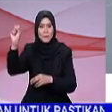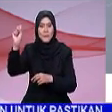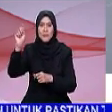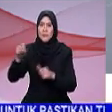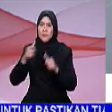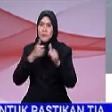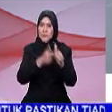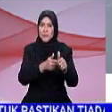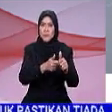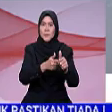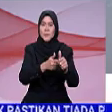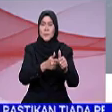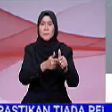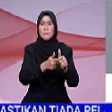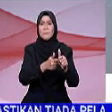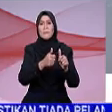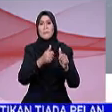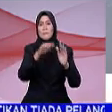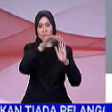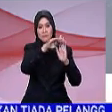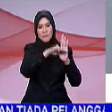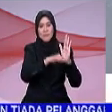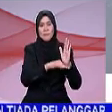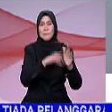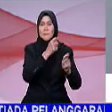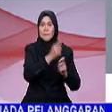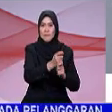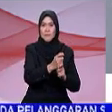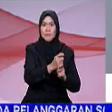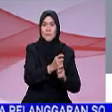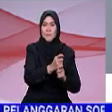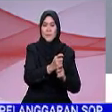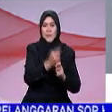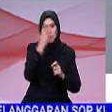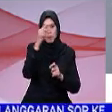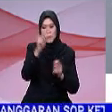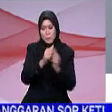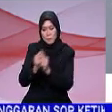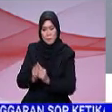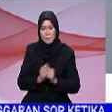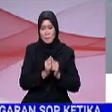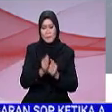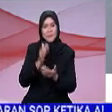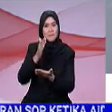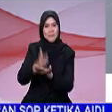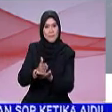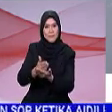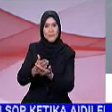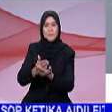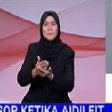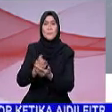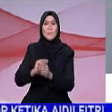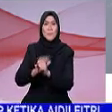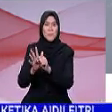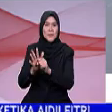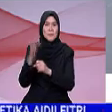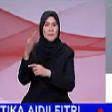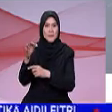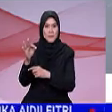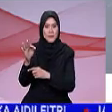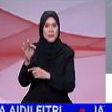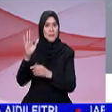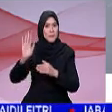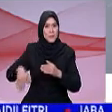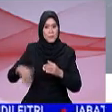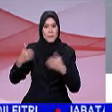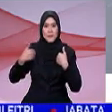terus mematuhi peraturan yang telah pun ditetapkan bagi kita sama-sama mengekang penularan COVID-19 yang belum